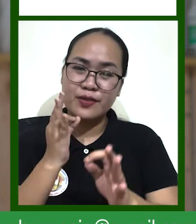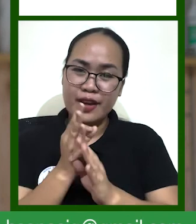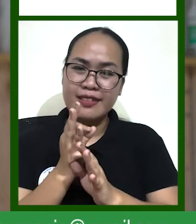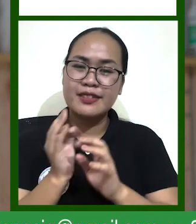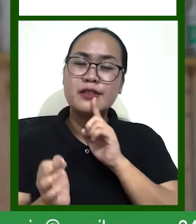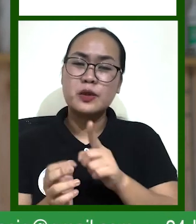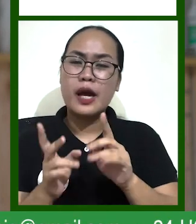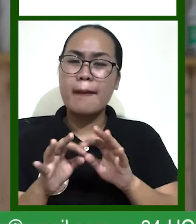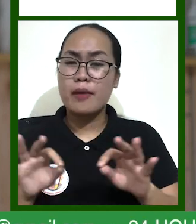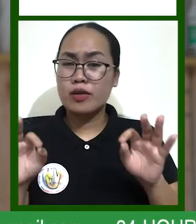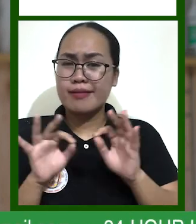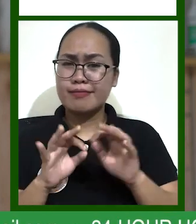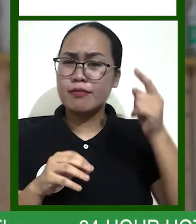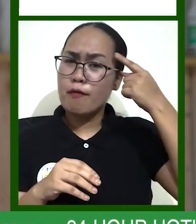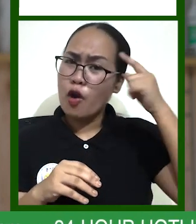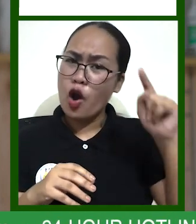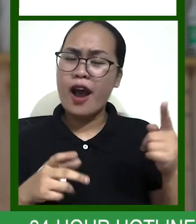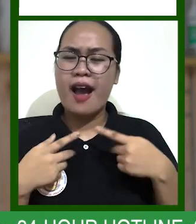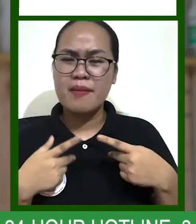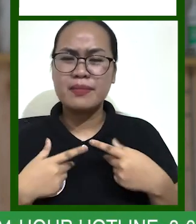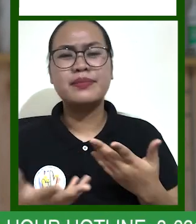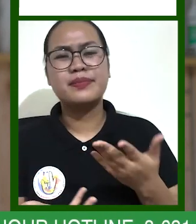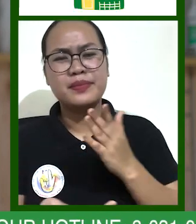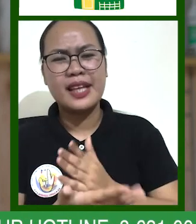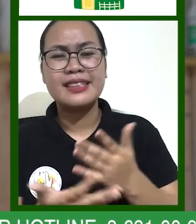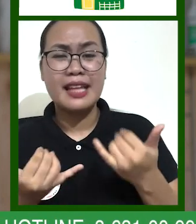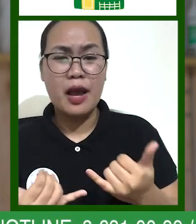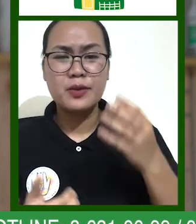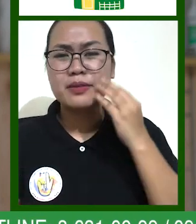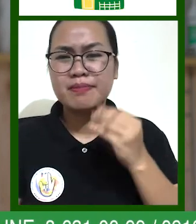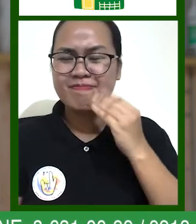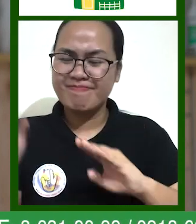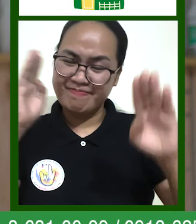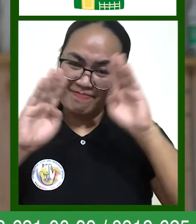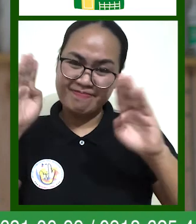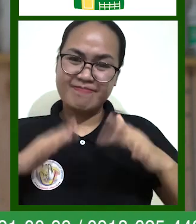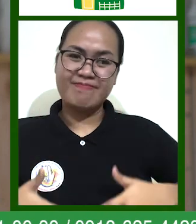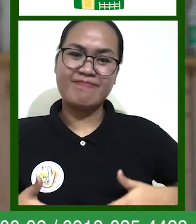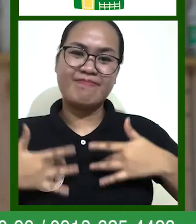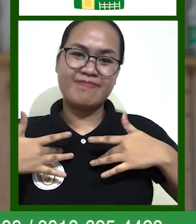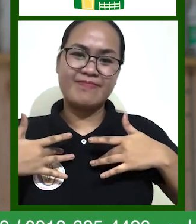No, kailangan pa rin po natin yan para po mairaos natin itong krisis sa ating mga buhay. So again,